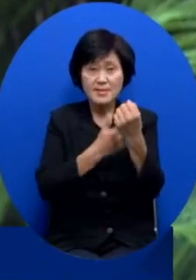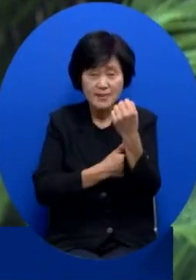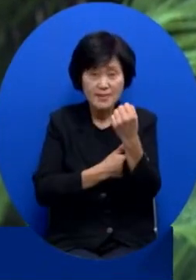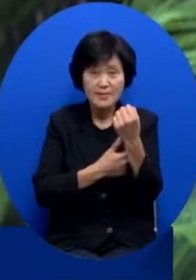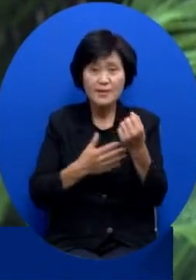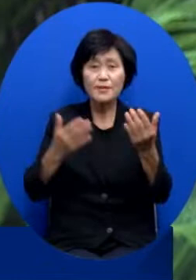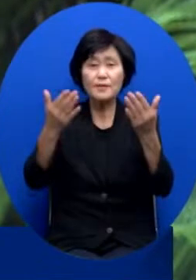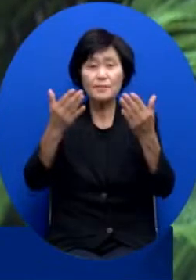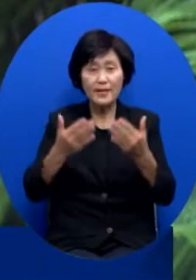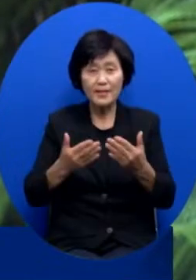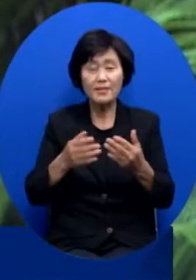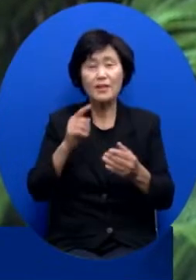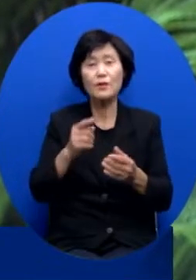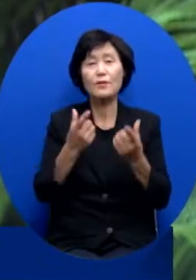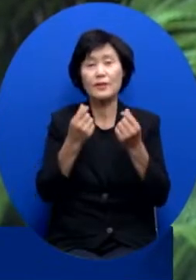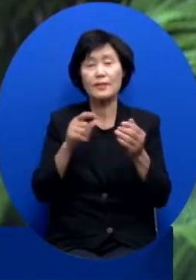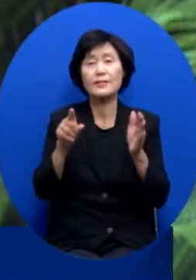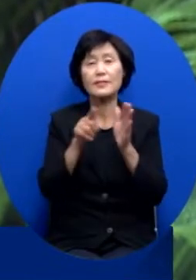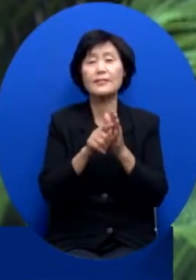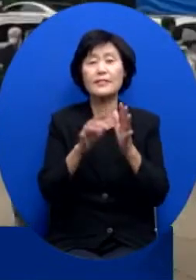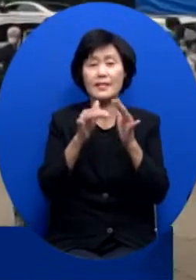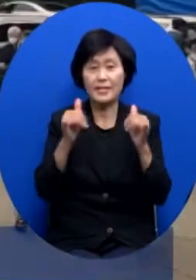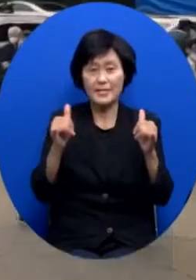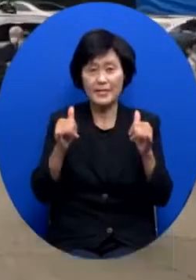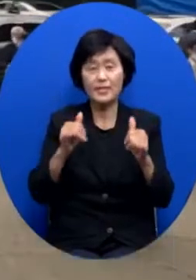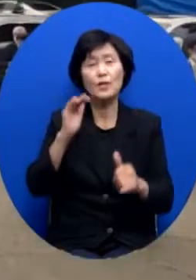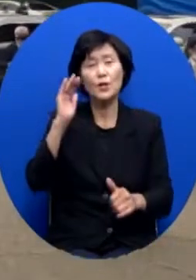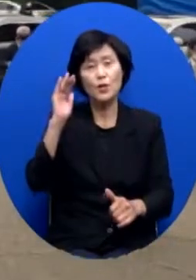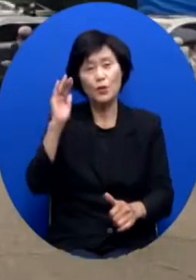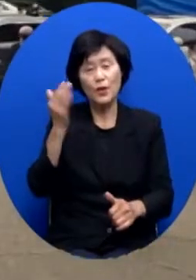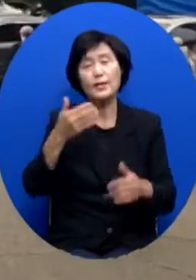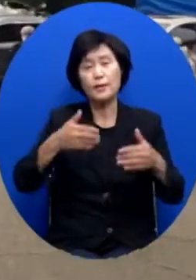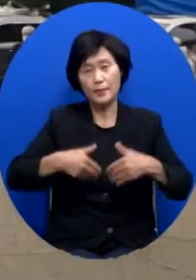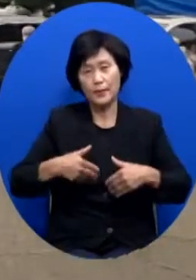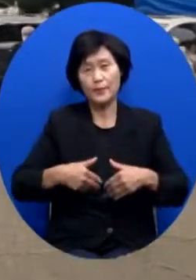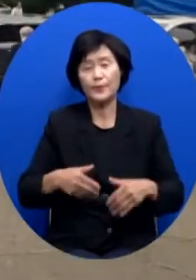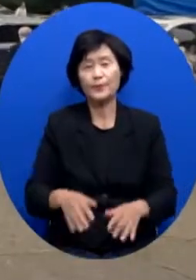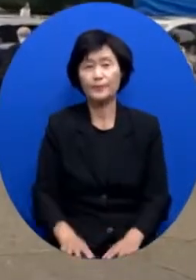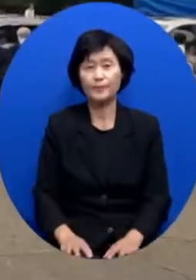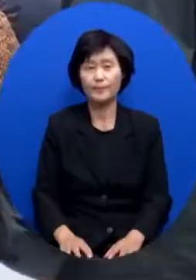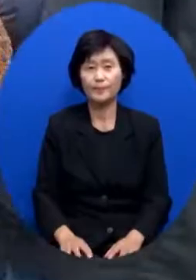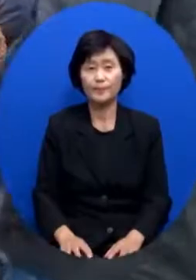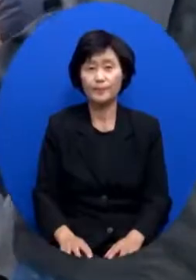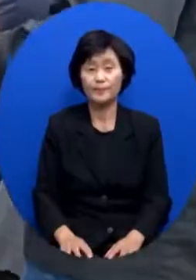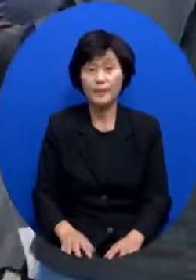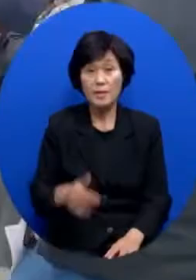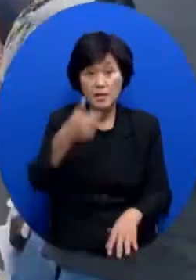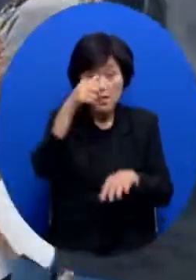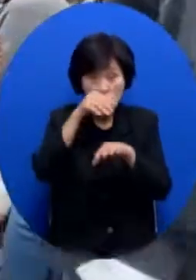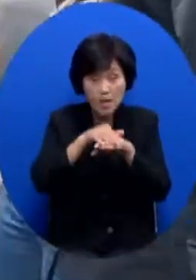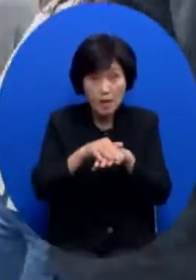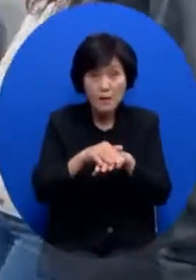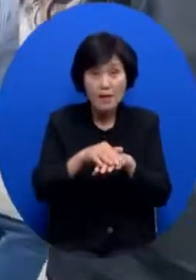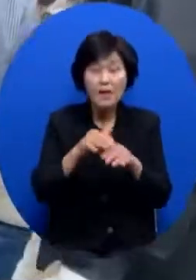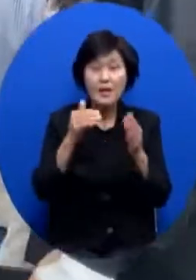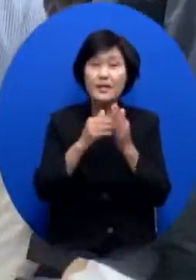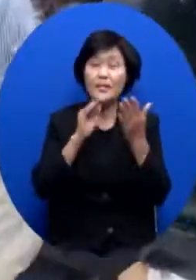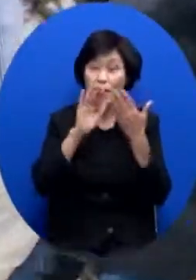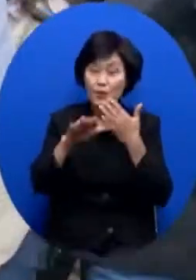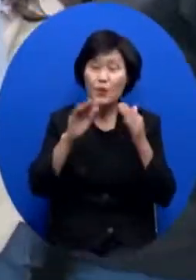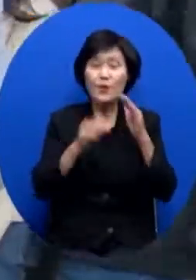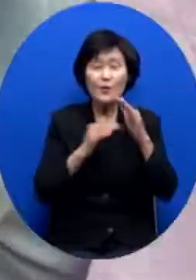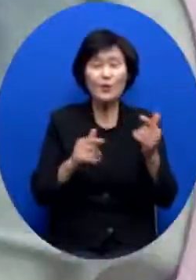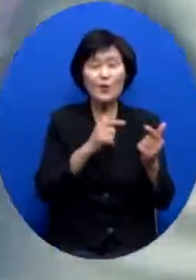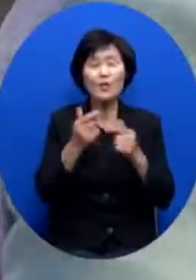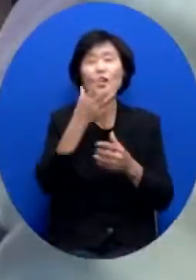신앙인 되어야 할 것입니다. 예배가 끝난 뒤에는 성도들에게 축하떡을 돌리며 교회